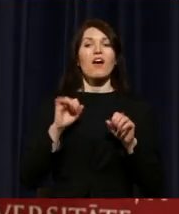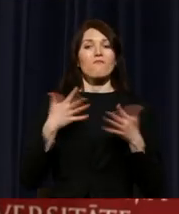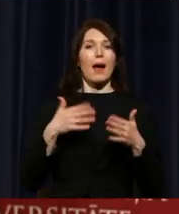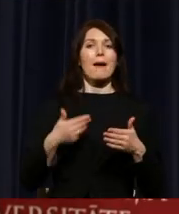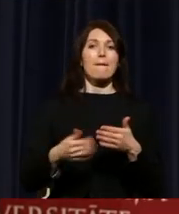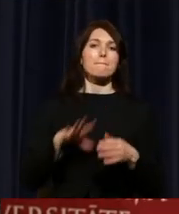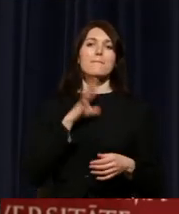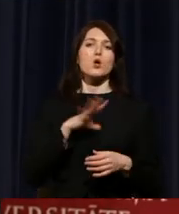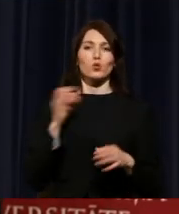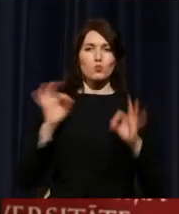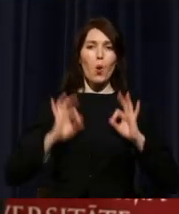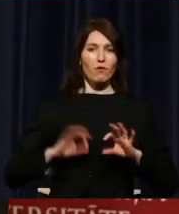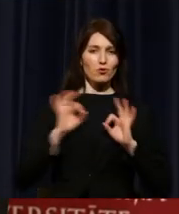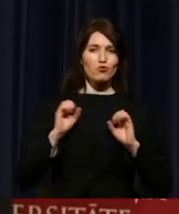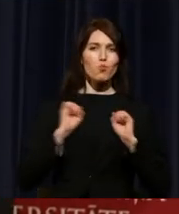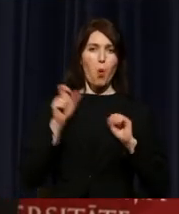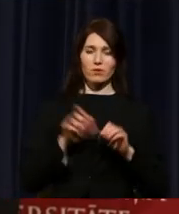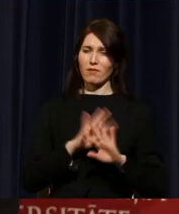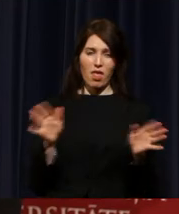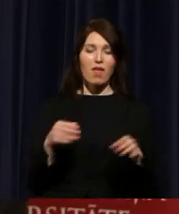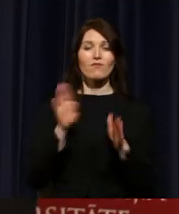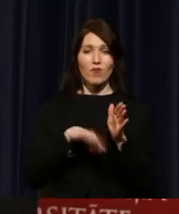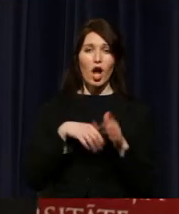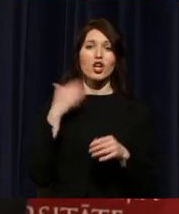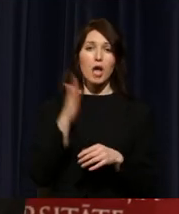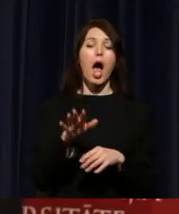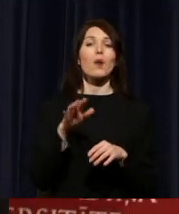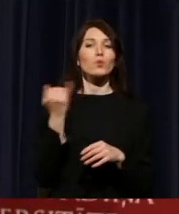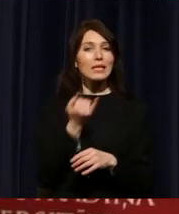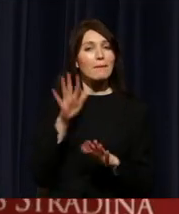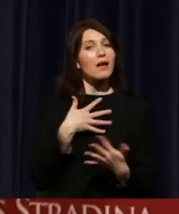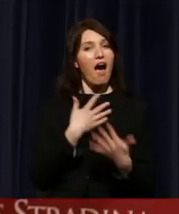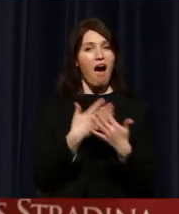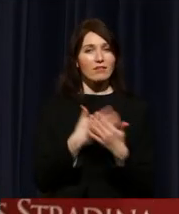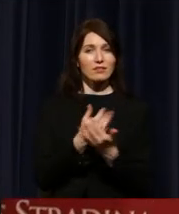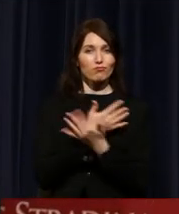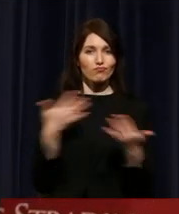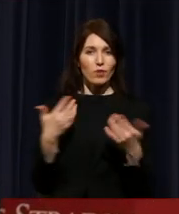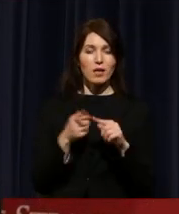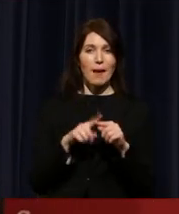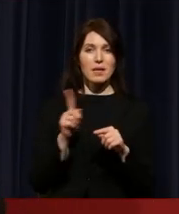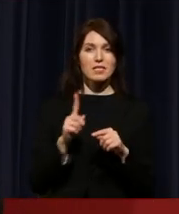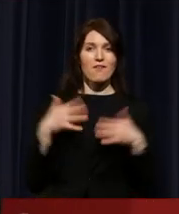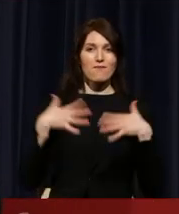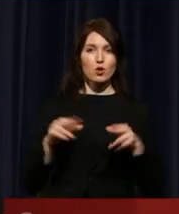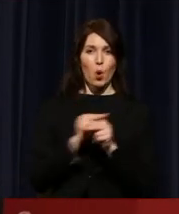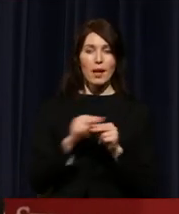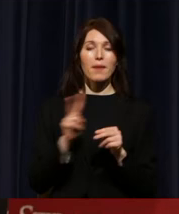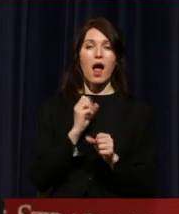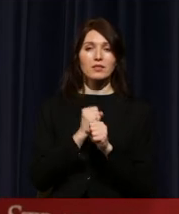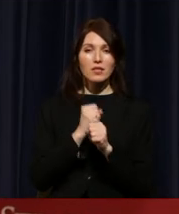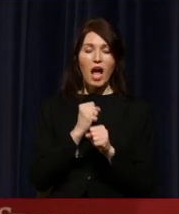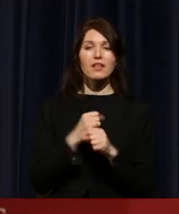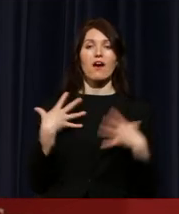profesionālam sportistam, bet jābūt interesēji tiešām par aktivitātēm, jo ir arī fizioterapeiti, kuri strādā